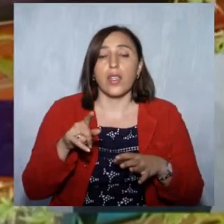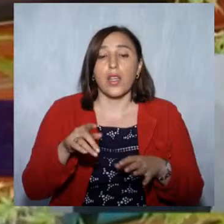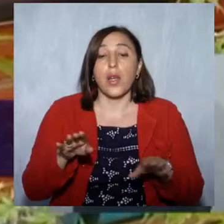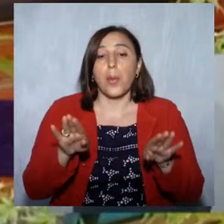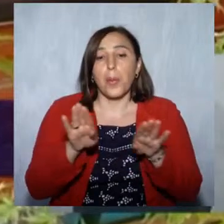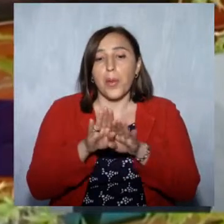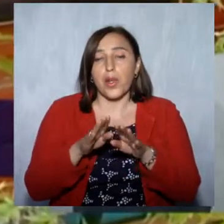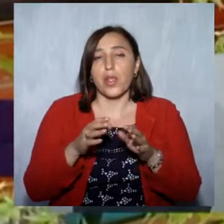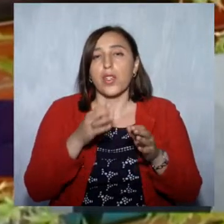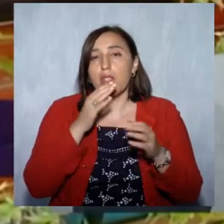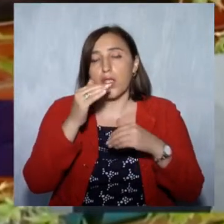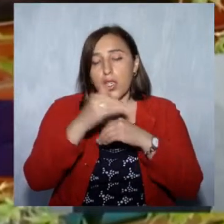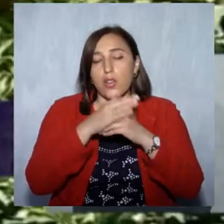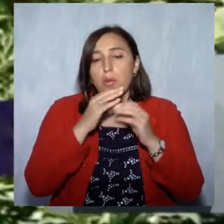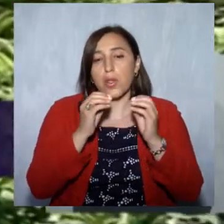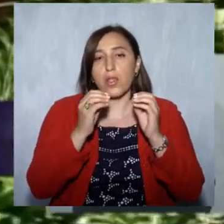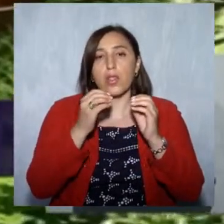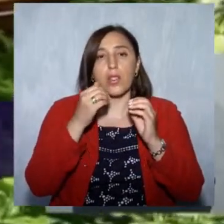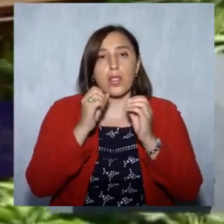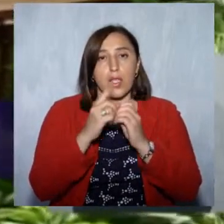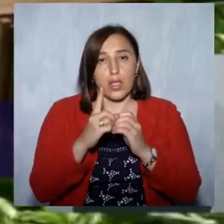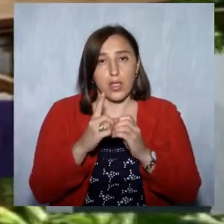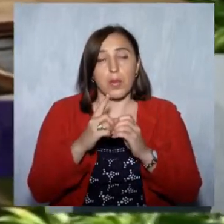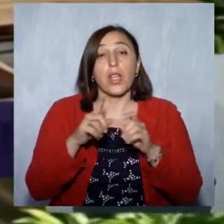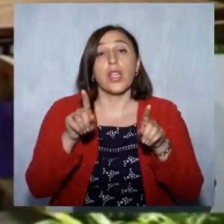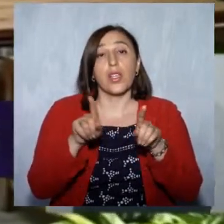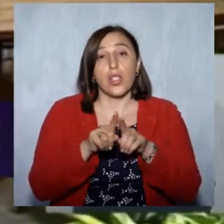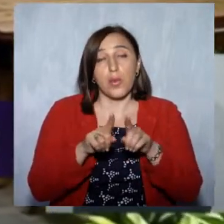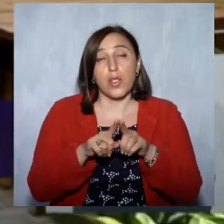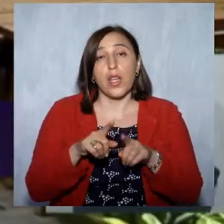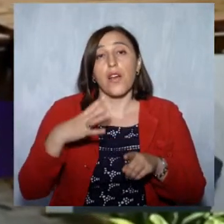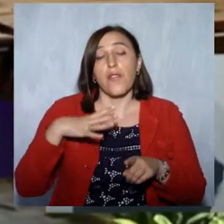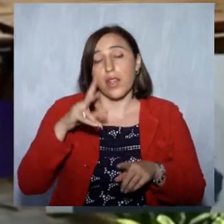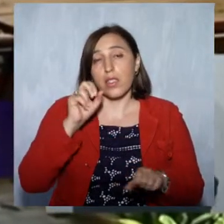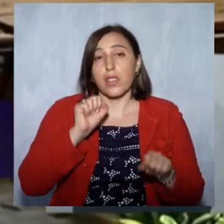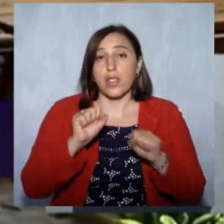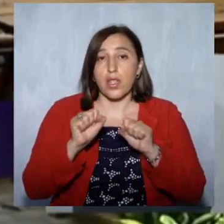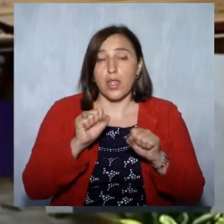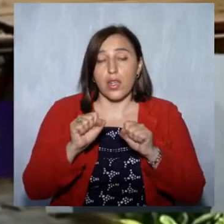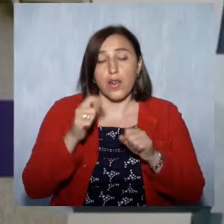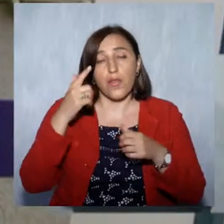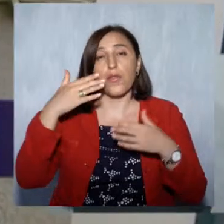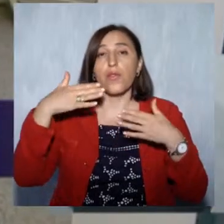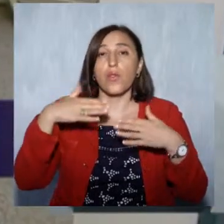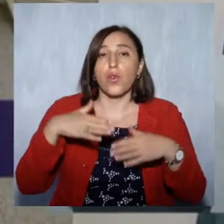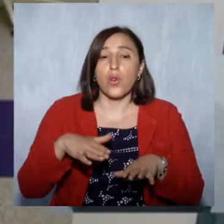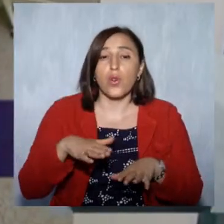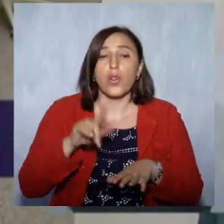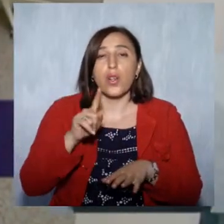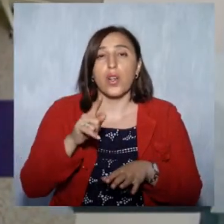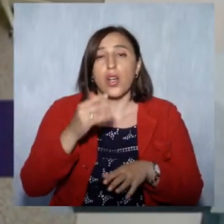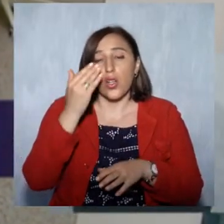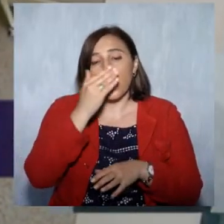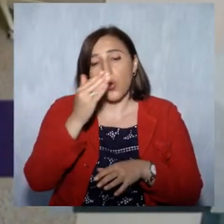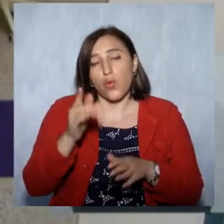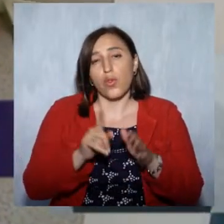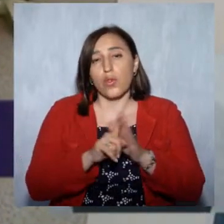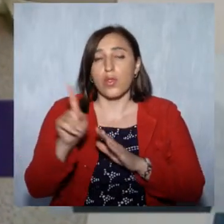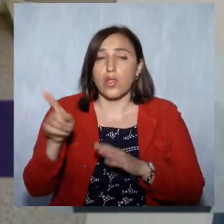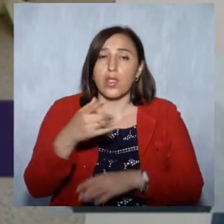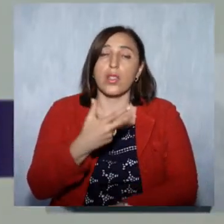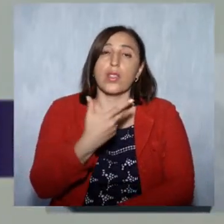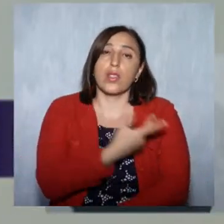փակեն 23:00-ին։ Դրան զուգահեռ Վրաստանի իշխանությունները որոշել են ակտիվացնել բնակչության պատվաստման գործընթացը։